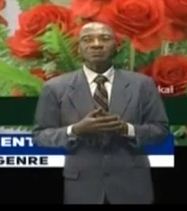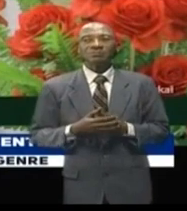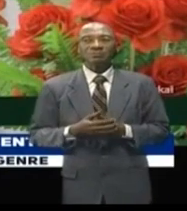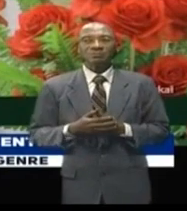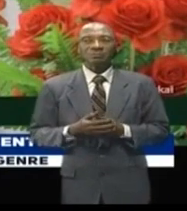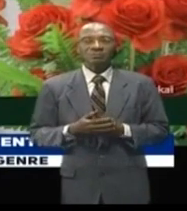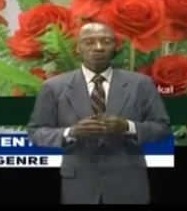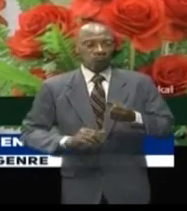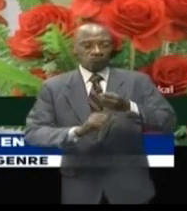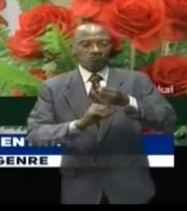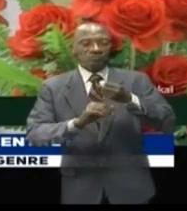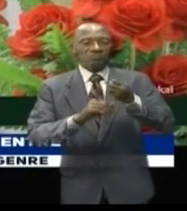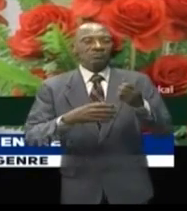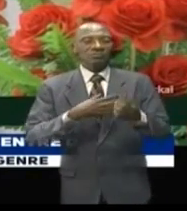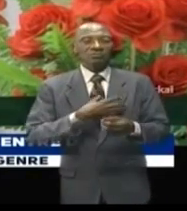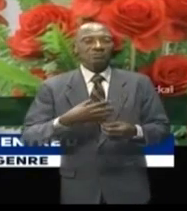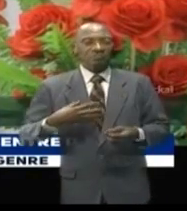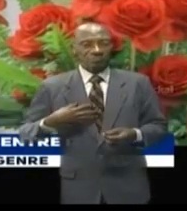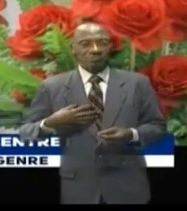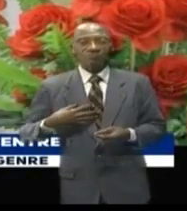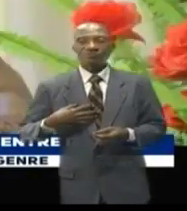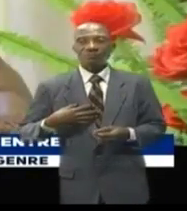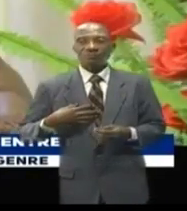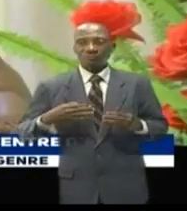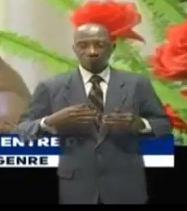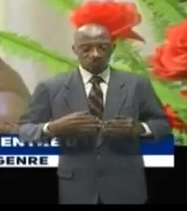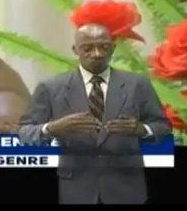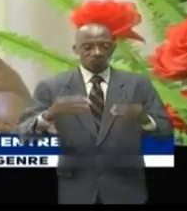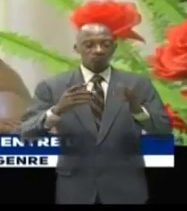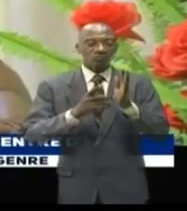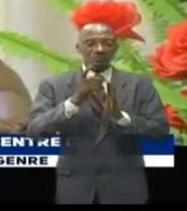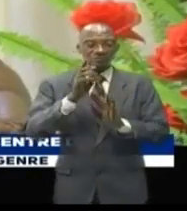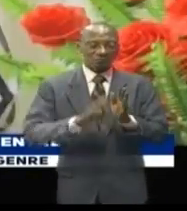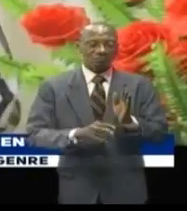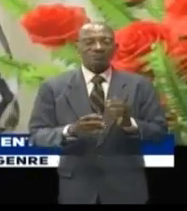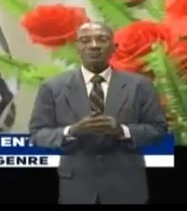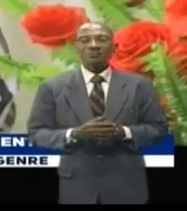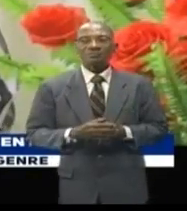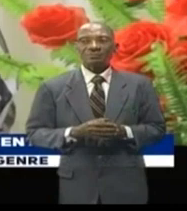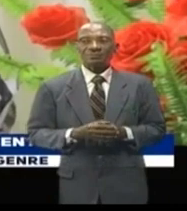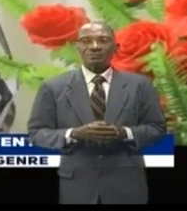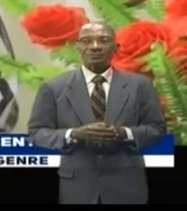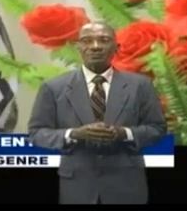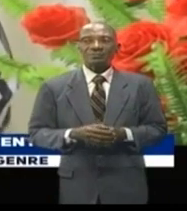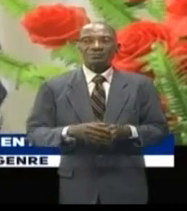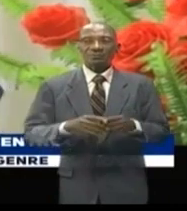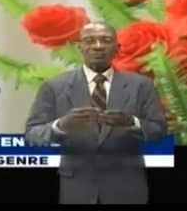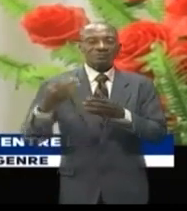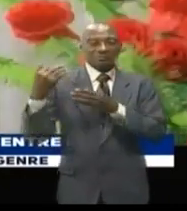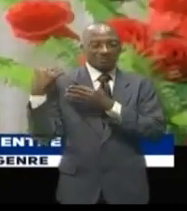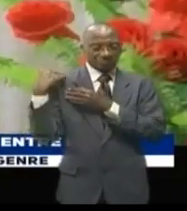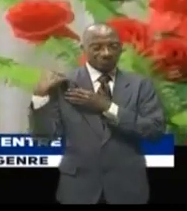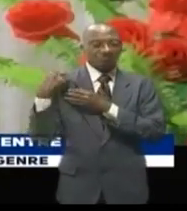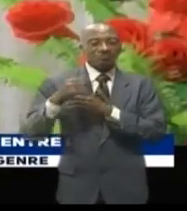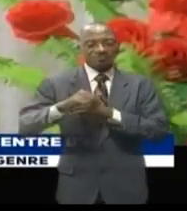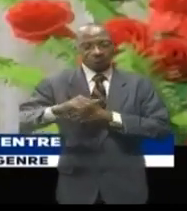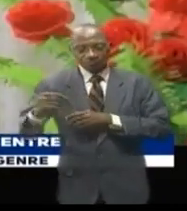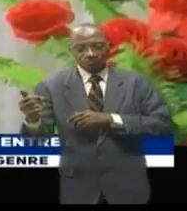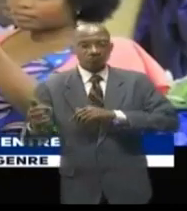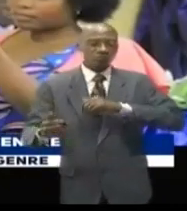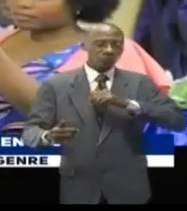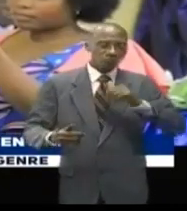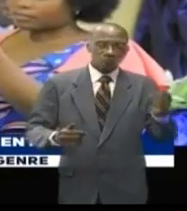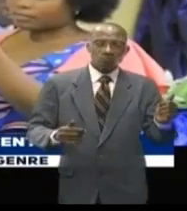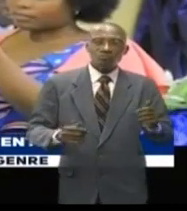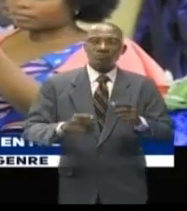sont arrêtés après les discours des autorités et des différentes représentations chrétiennes et scientifiques